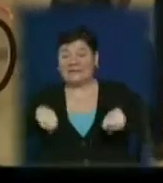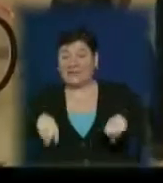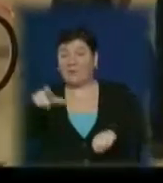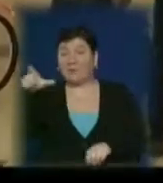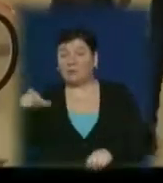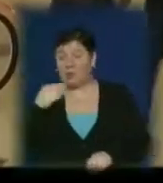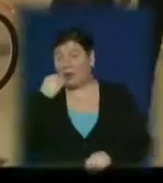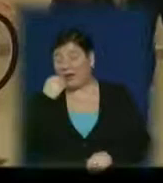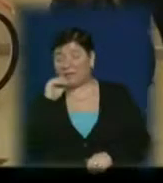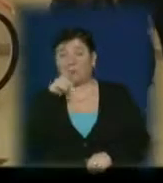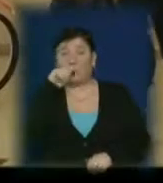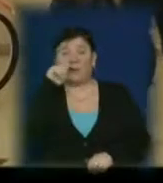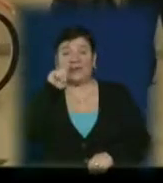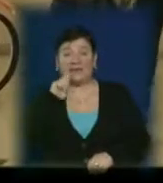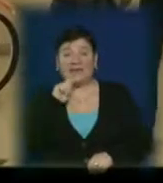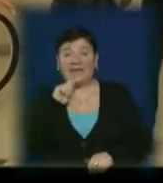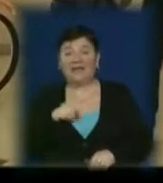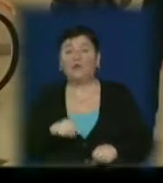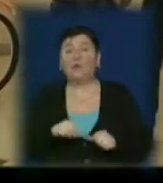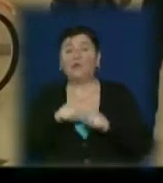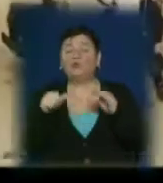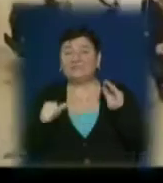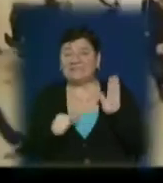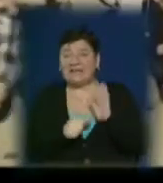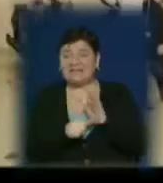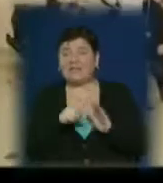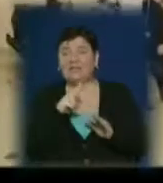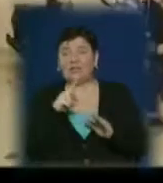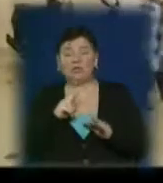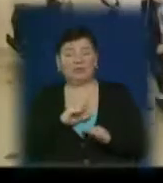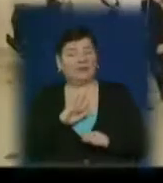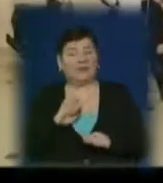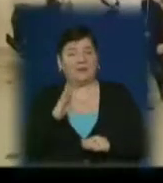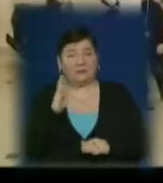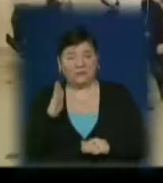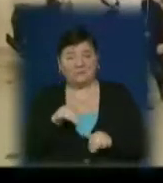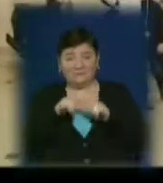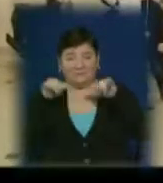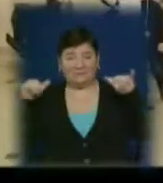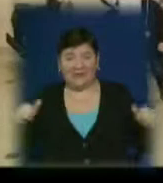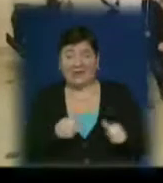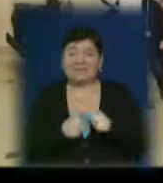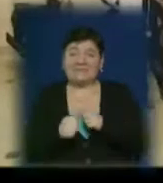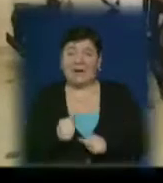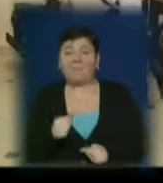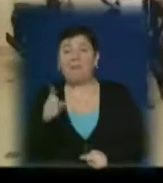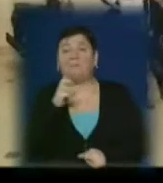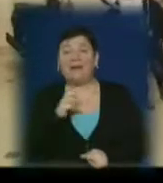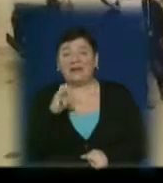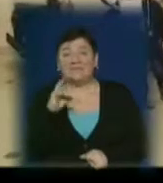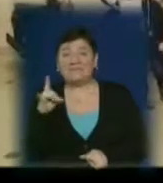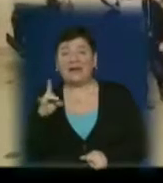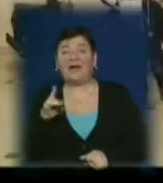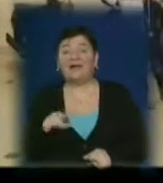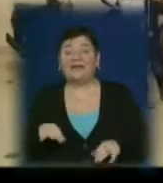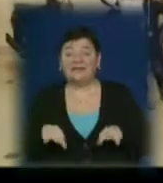в Україні. Скидувати обертів у 16-му ніхто не збирається. І цілком можливо, що саме Бариївська траса